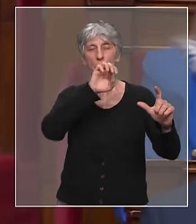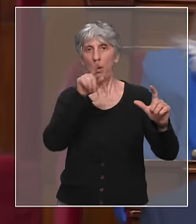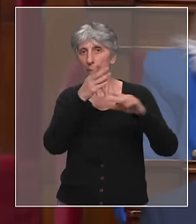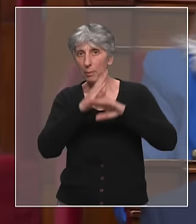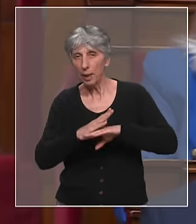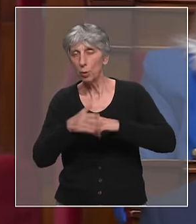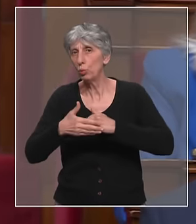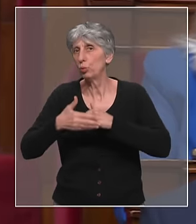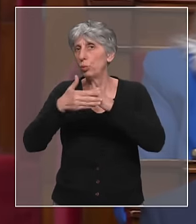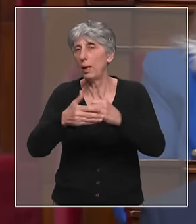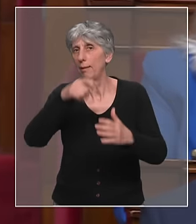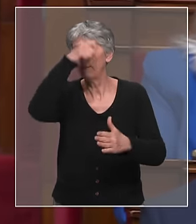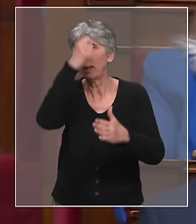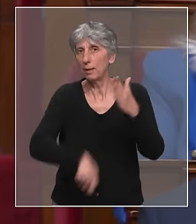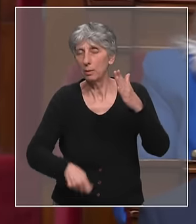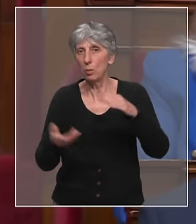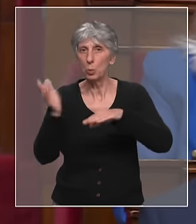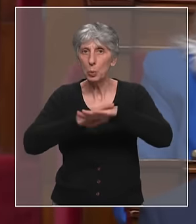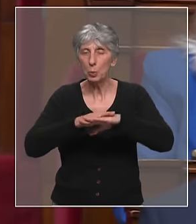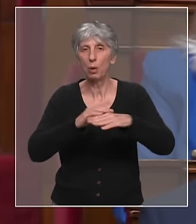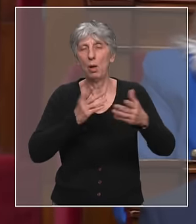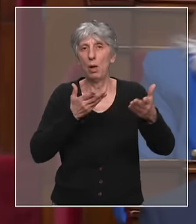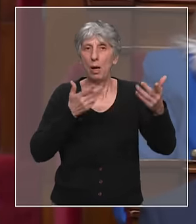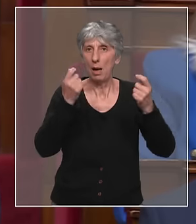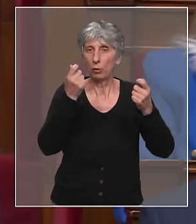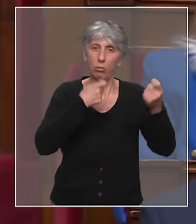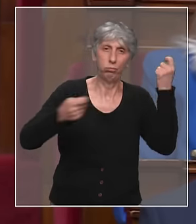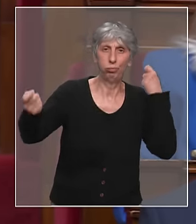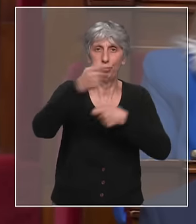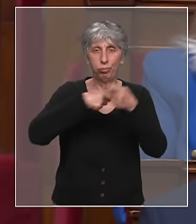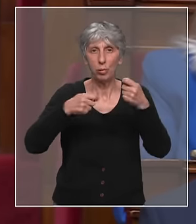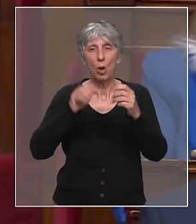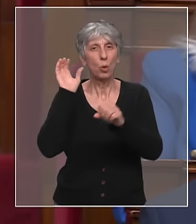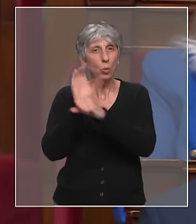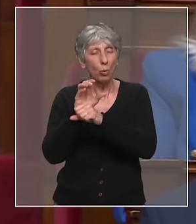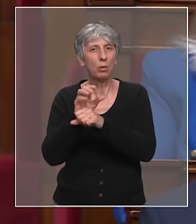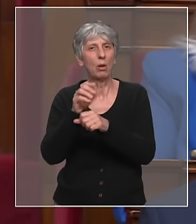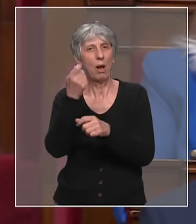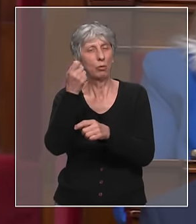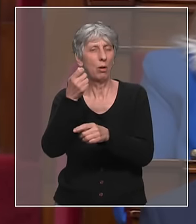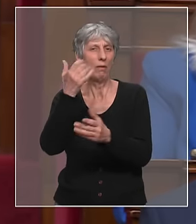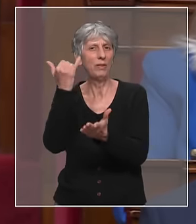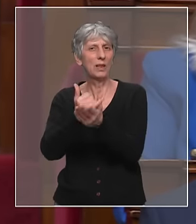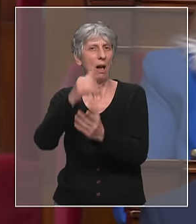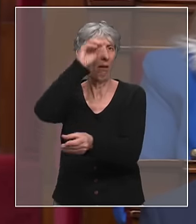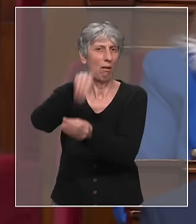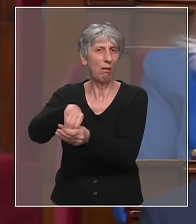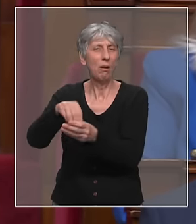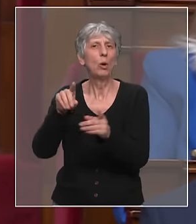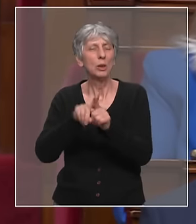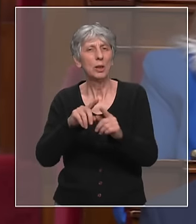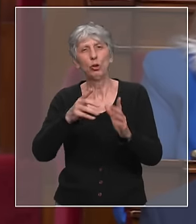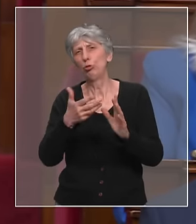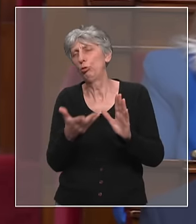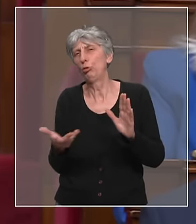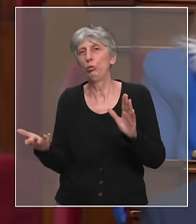de la taxation sur les transactions financières, la lutte contre les paradis fiscaux et la lutte et la taxation des superprofits?